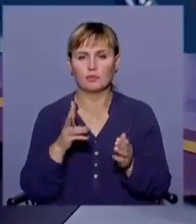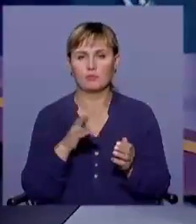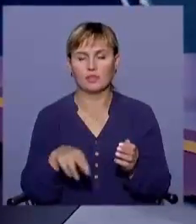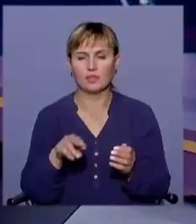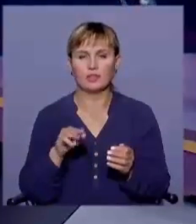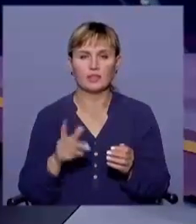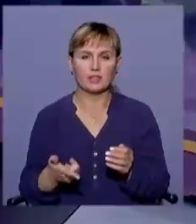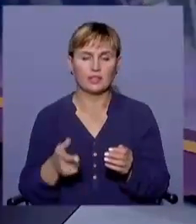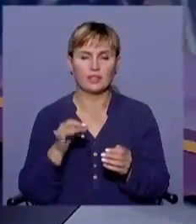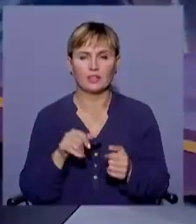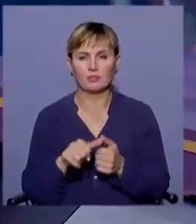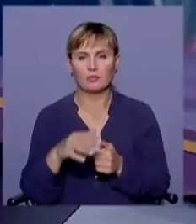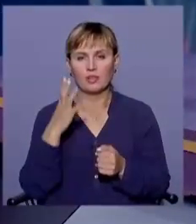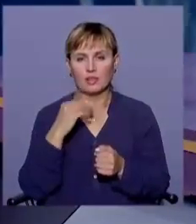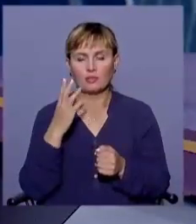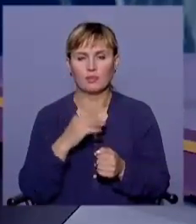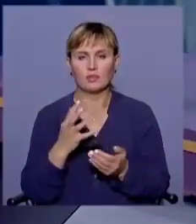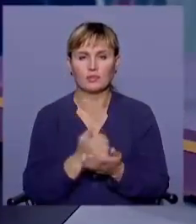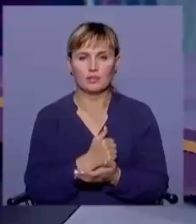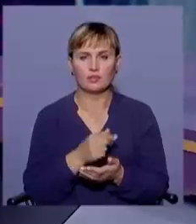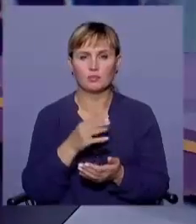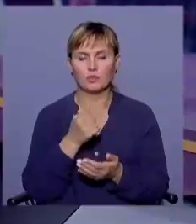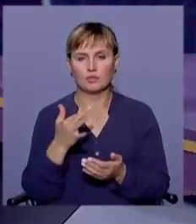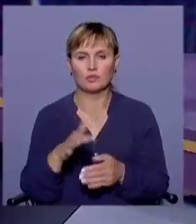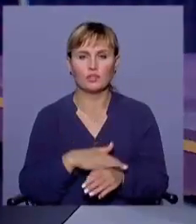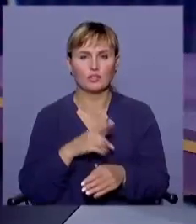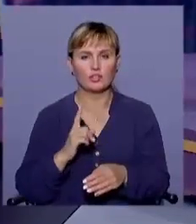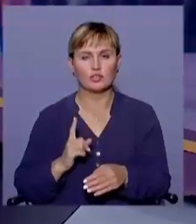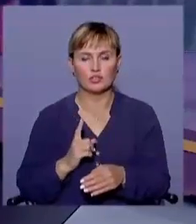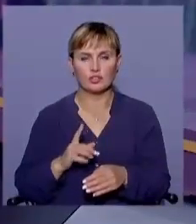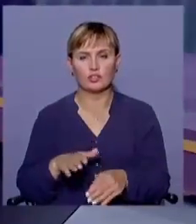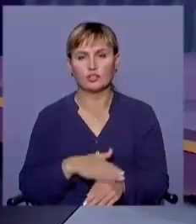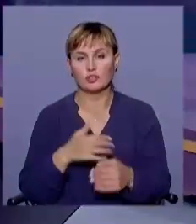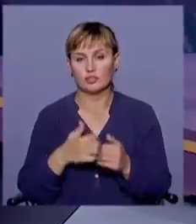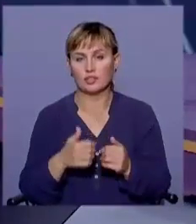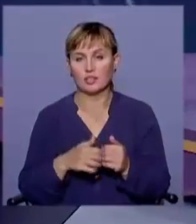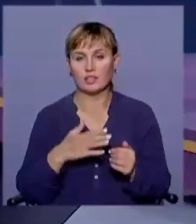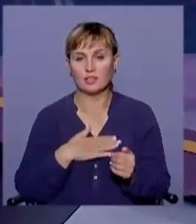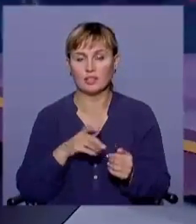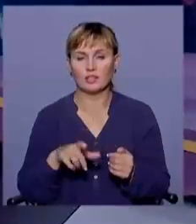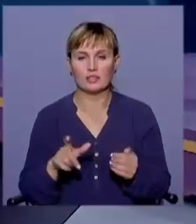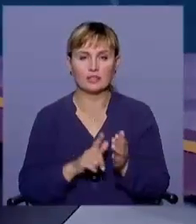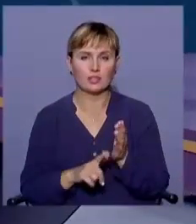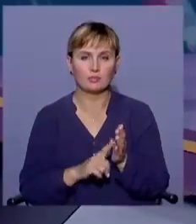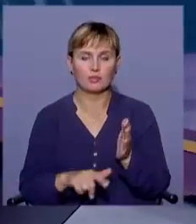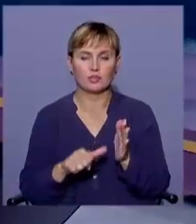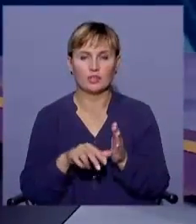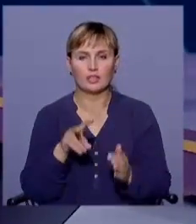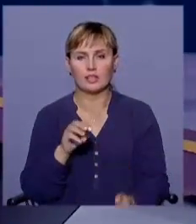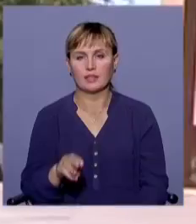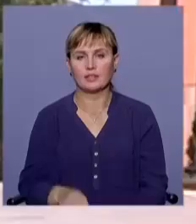миллиардов тенге. Именно Алматы лидирует и по числу долгожителей. Средний возраст наших аксакалов – 76